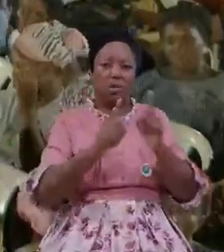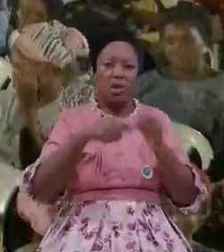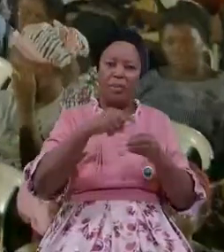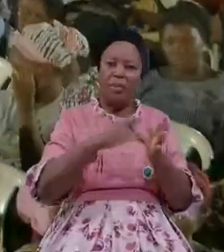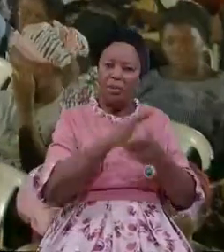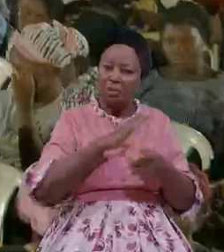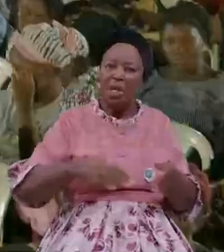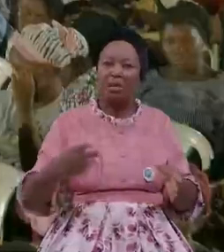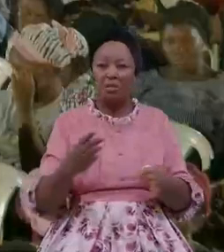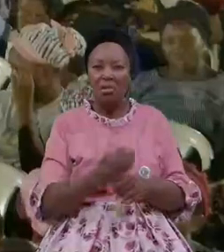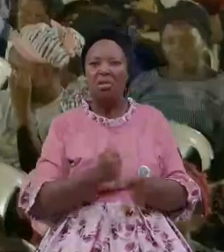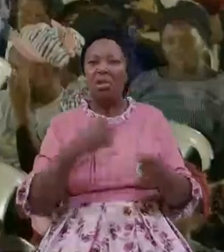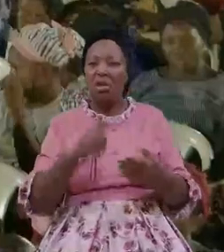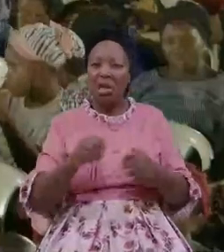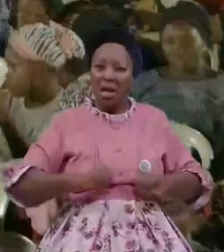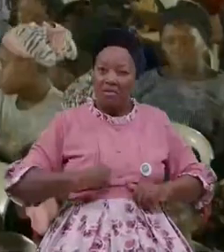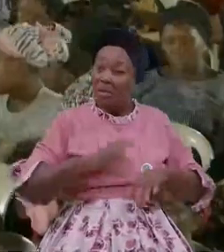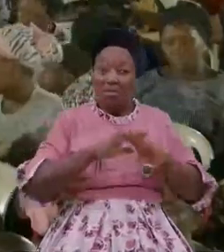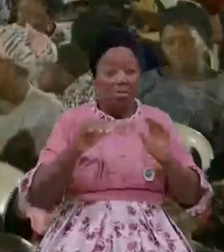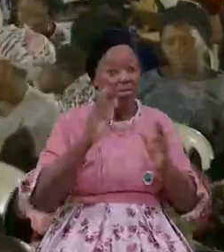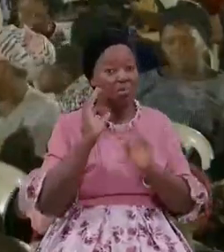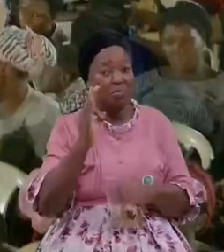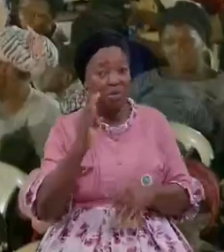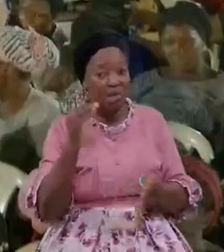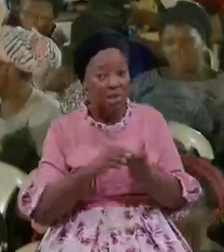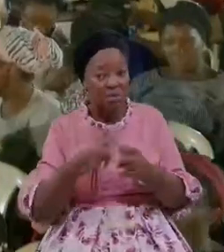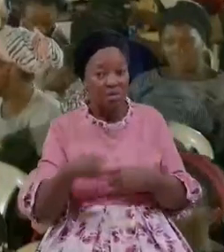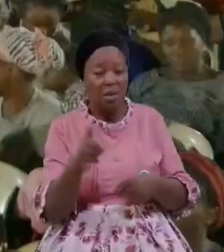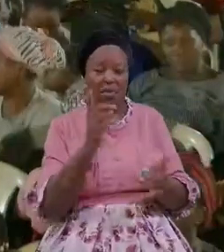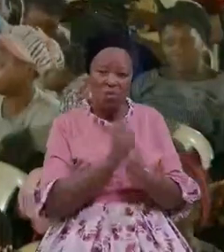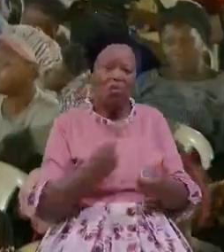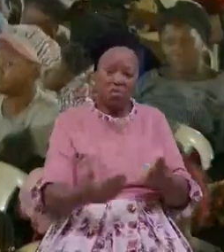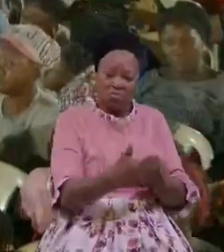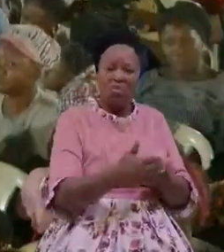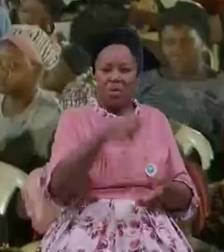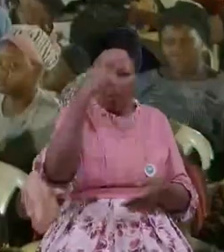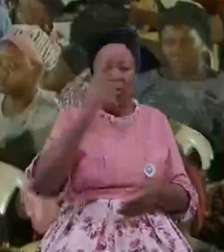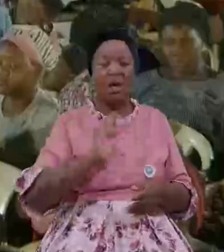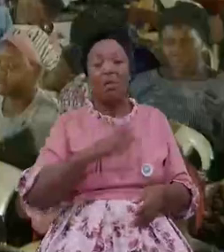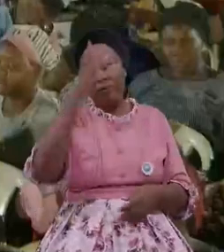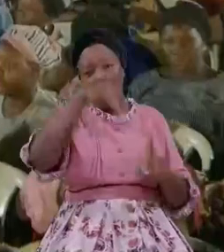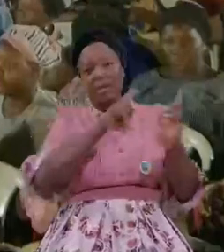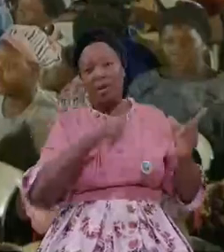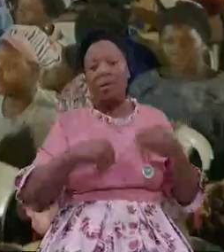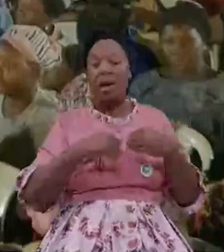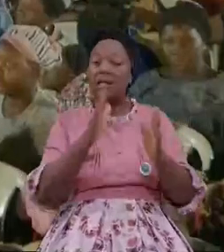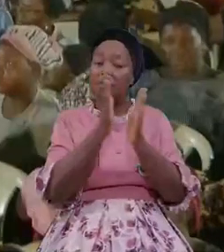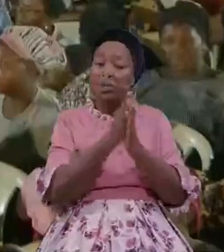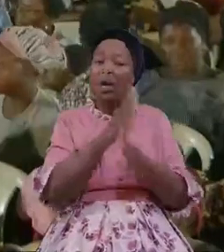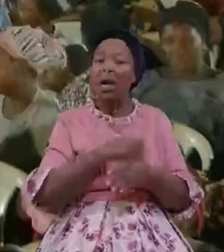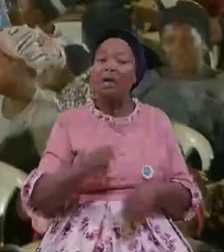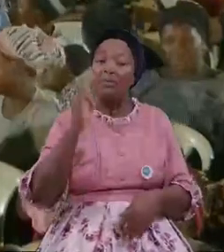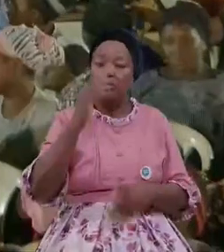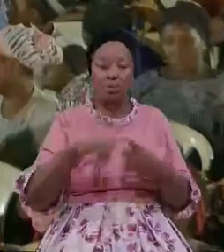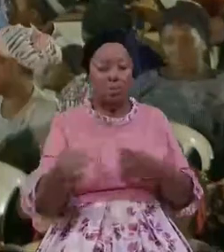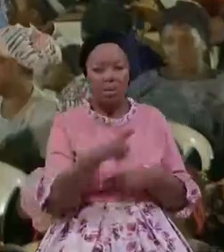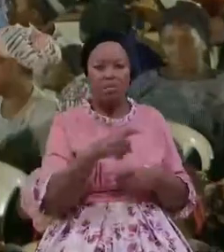baptism Banet classes globally what doing here in